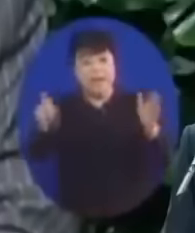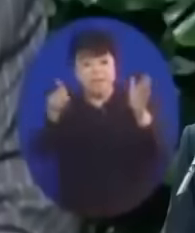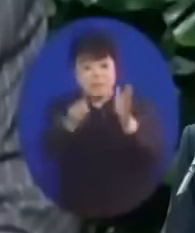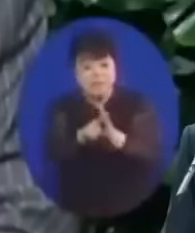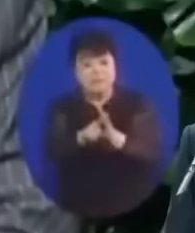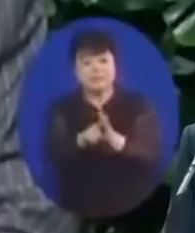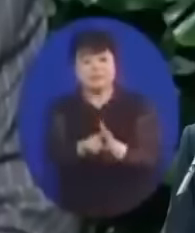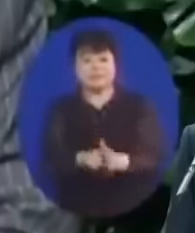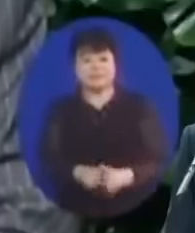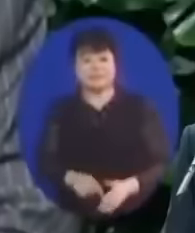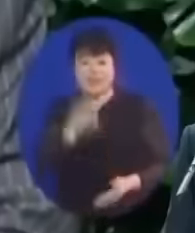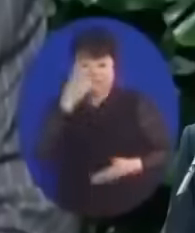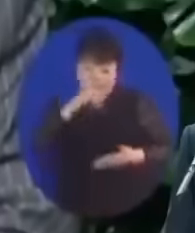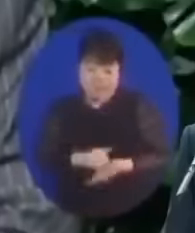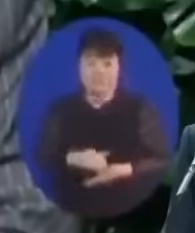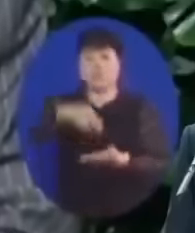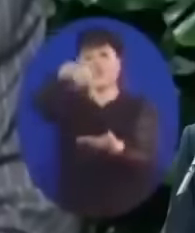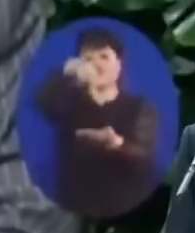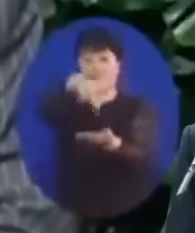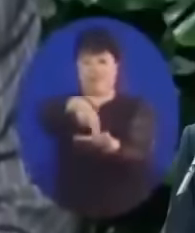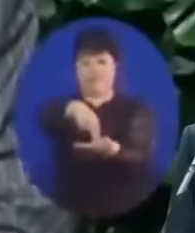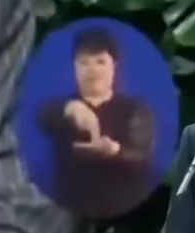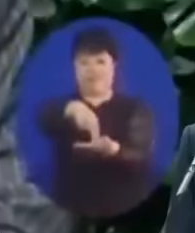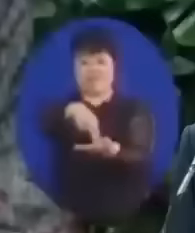신앙은 만세반석에 쓰게 되는 것입니다.